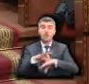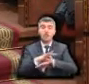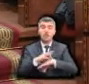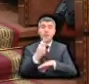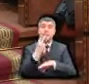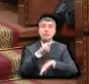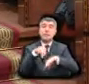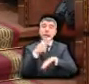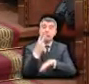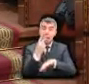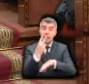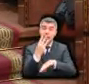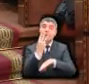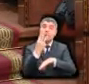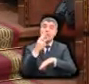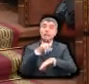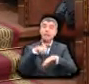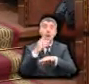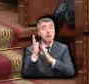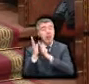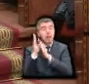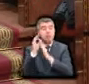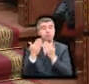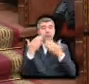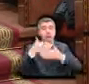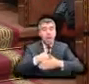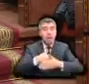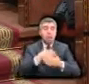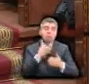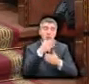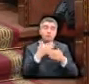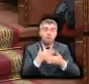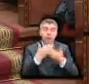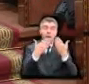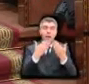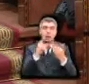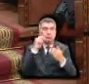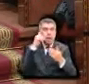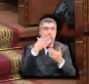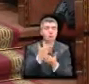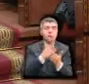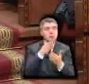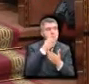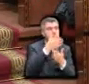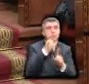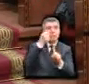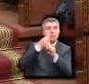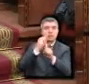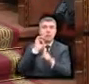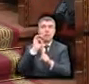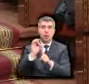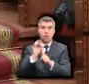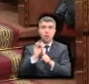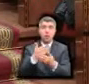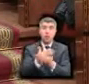ثلاثة السوايع في الليل باش يفكوا هذه الطرق، وأنا تيشتو بعيني. فبالتالي كاين واحد الجهد، ورحنا درنا يعني عبئنا